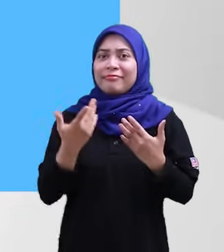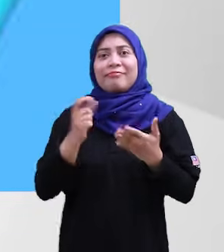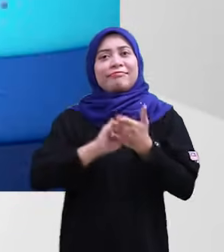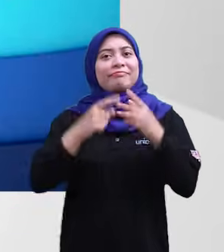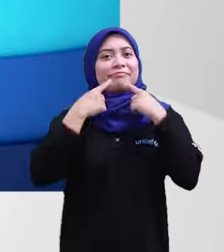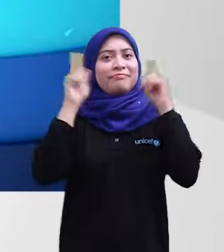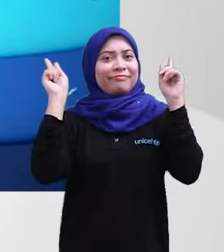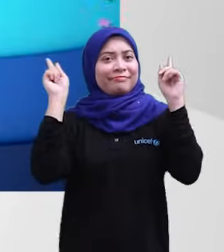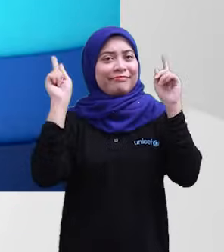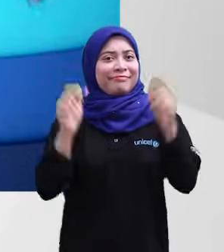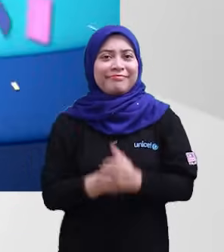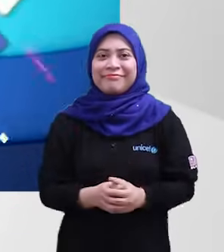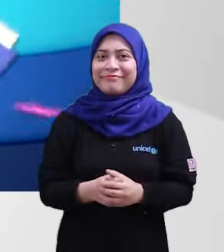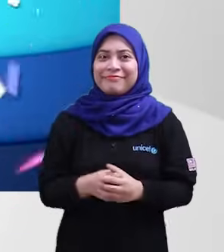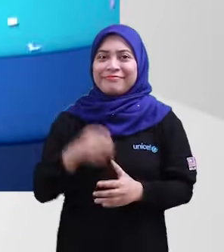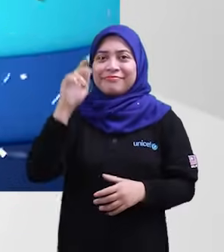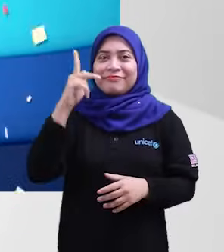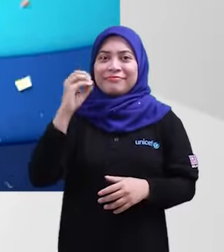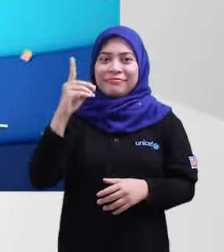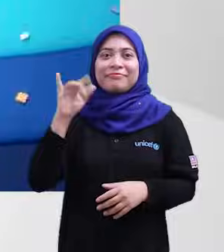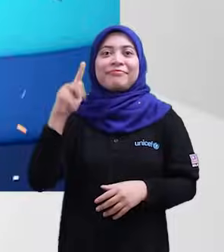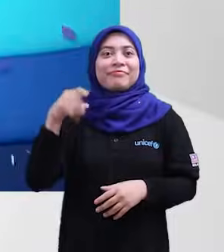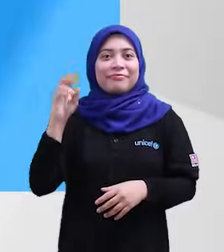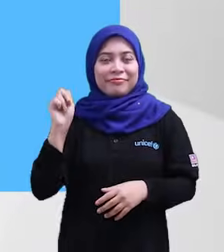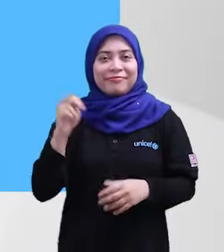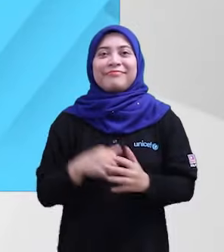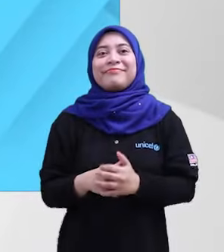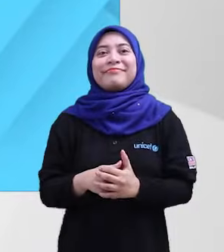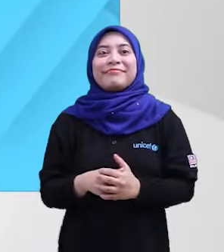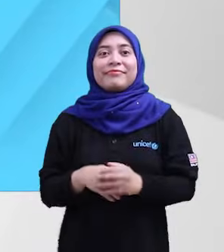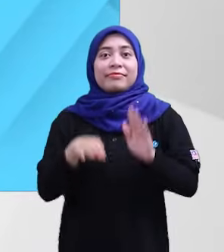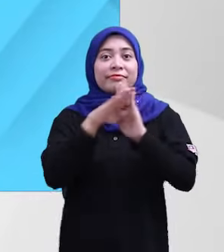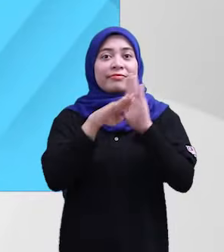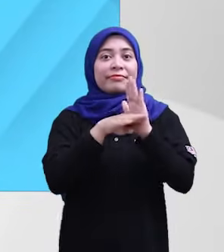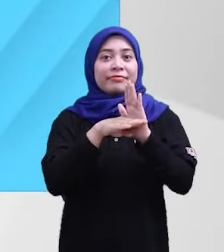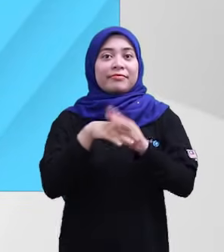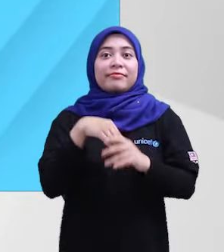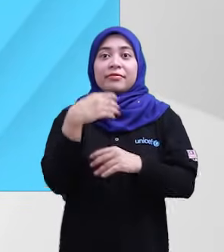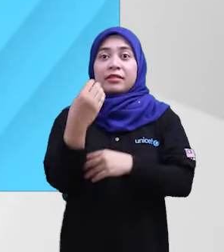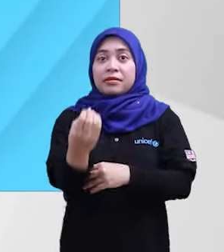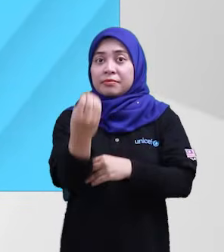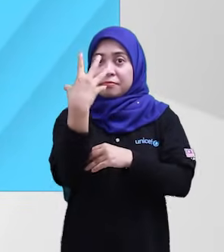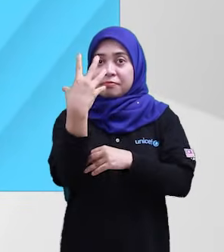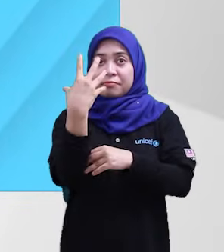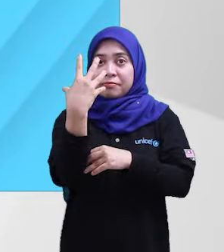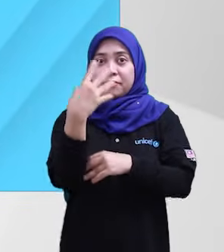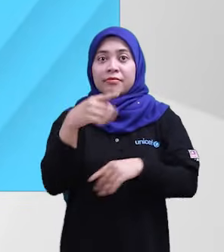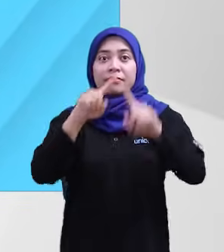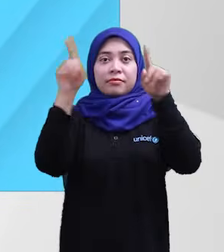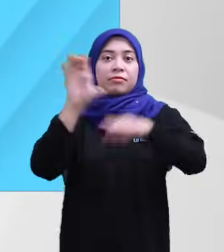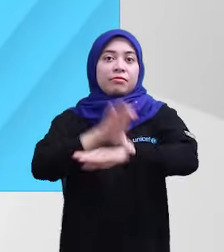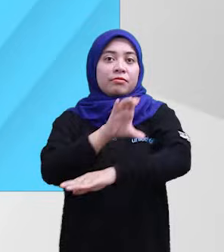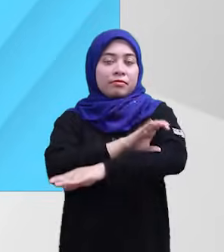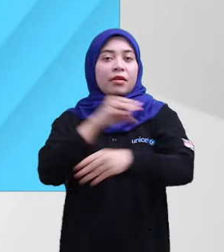mudah kan? Anda dah berjaya menulis kod Python pertama anda. Dalam pengaturcaraan, suatu yang dipaparkan pada skrin